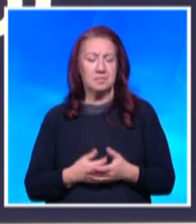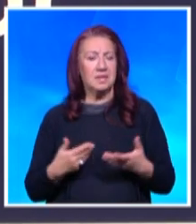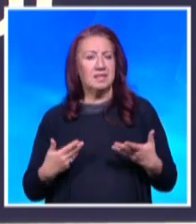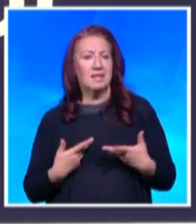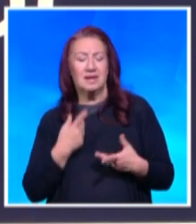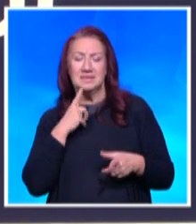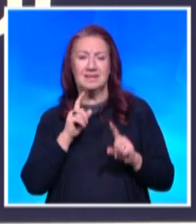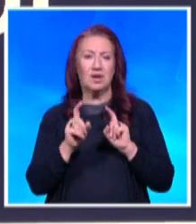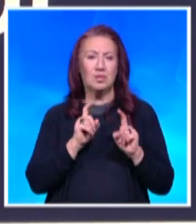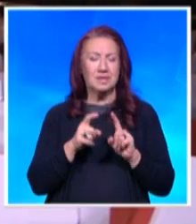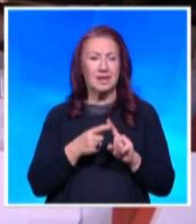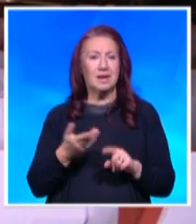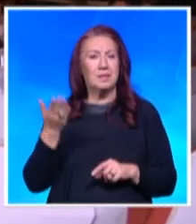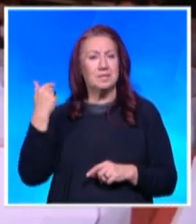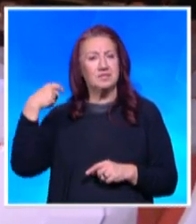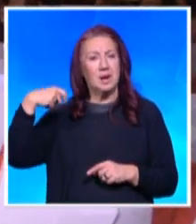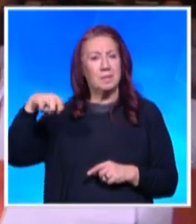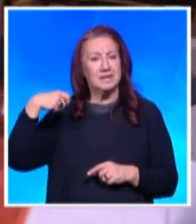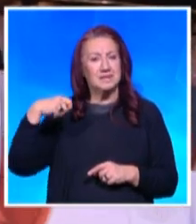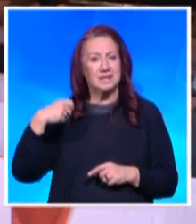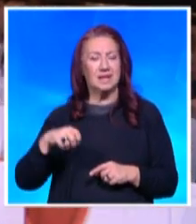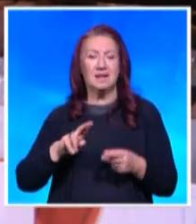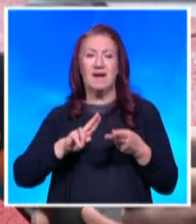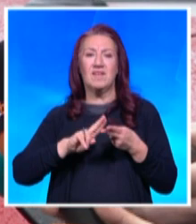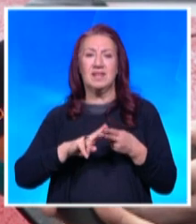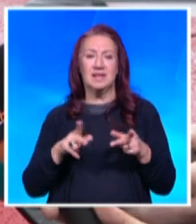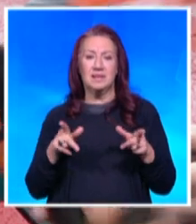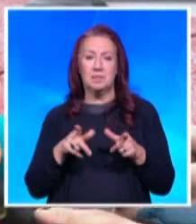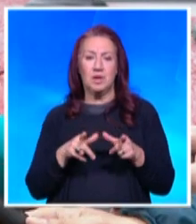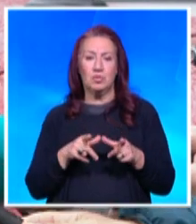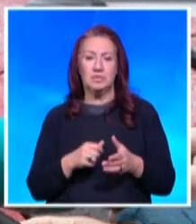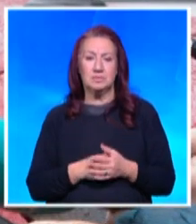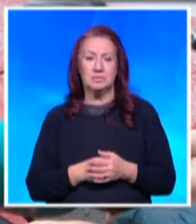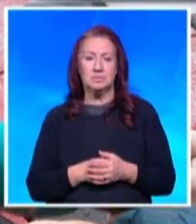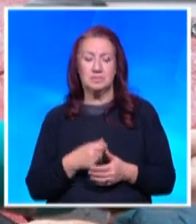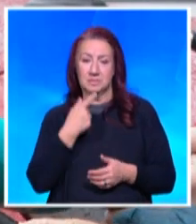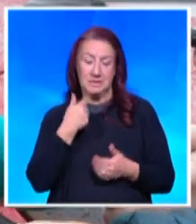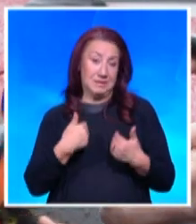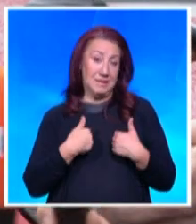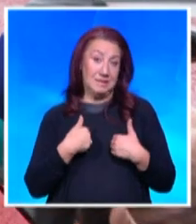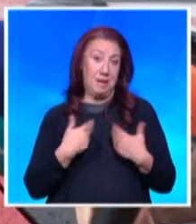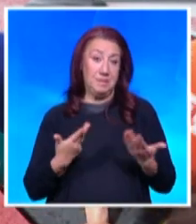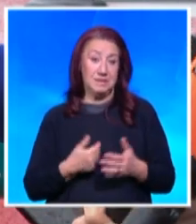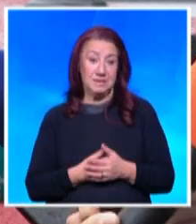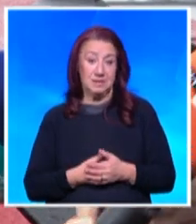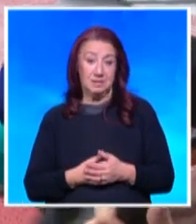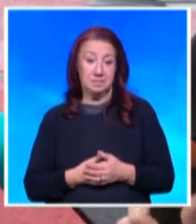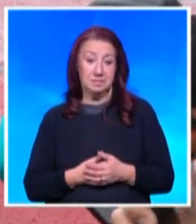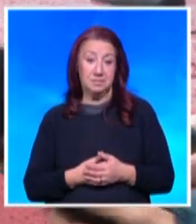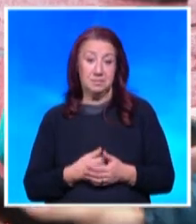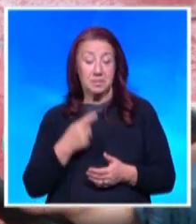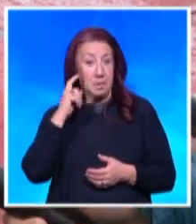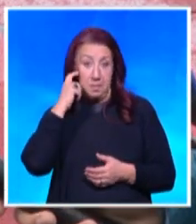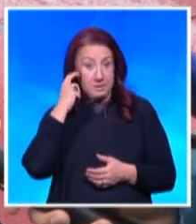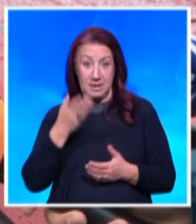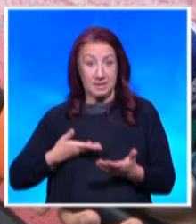коментар дойде и от бившия президент на Българския футболен съюз Валентин Михов. За себе си. Ама ще си го обясните ли сериозно? Да,